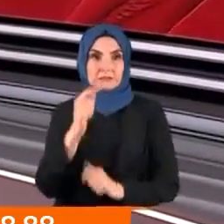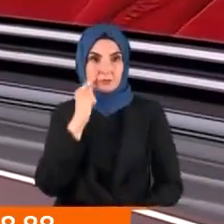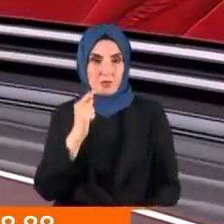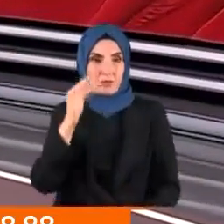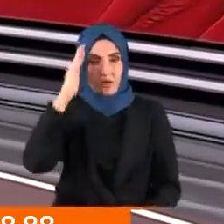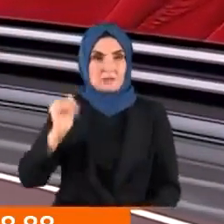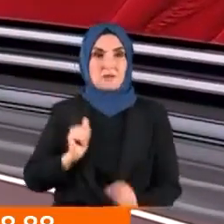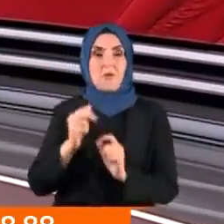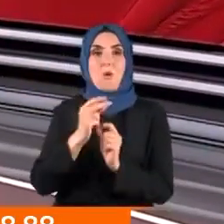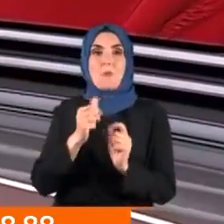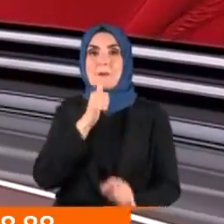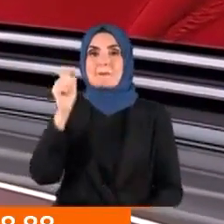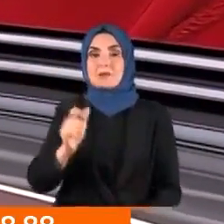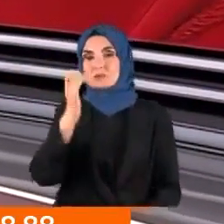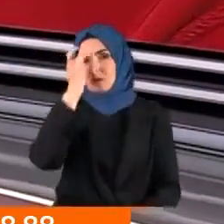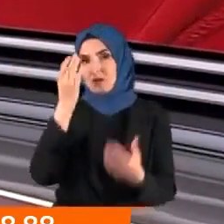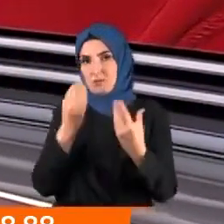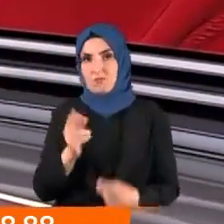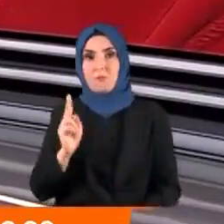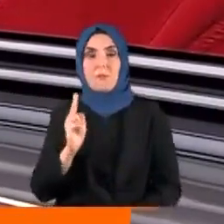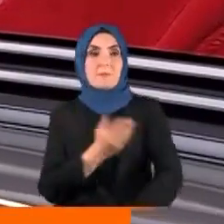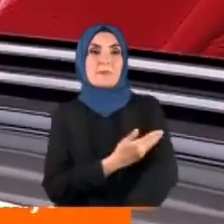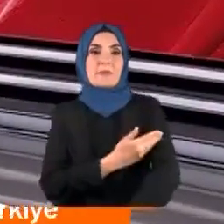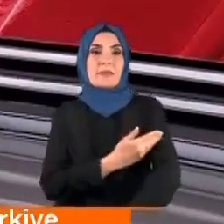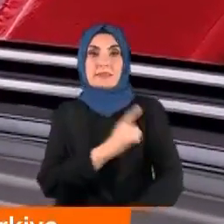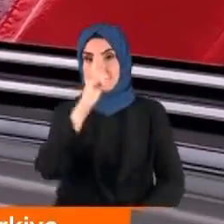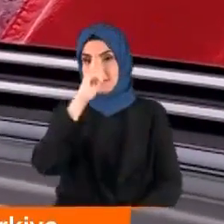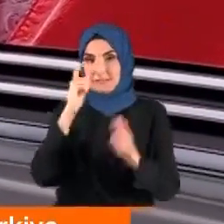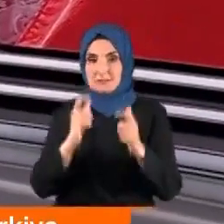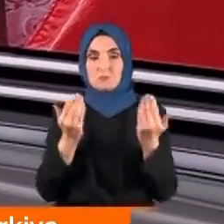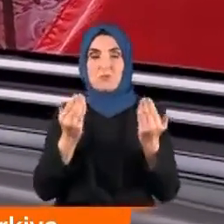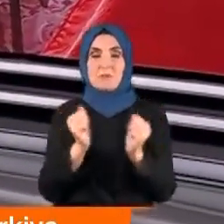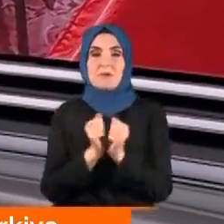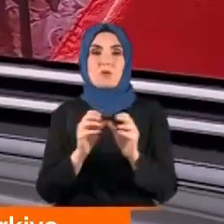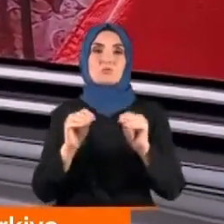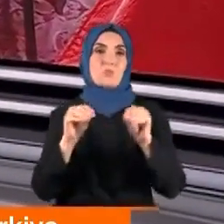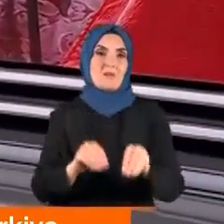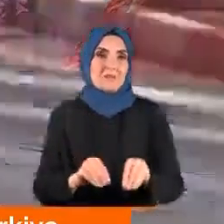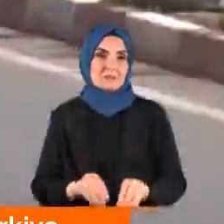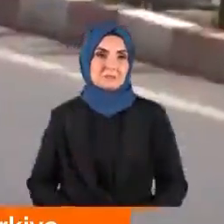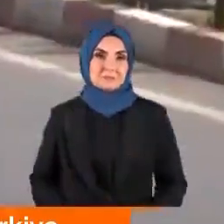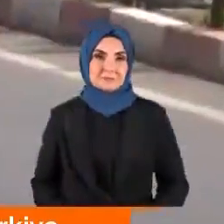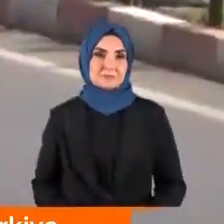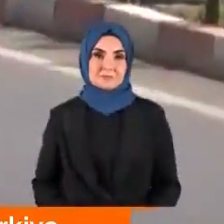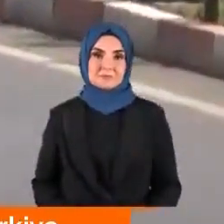düştü. Şehit Teğmen bugün memleketi Siirt'te dualarla toprağa verildi.